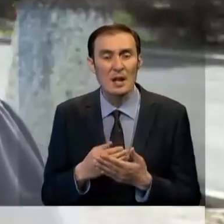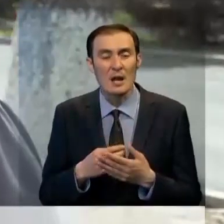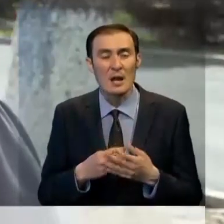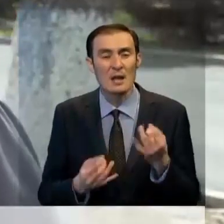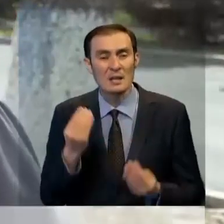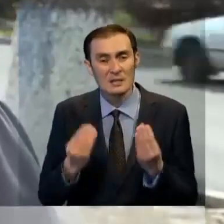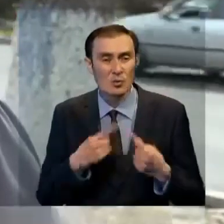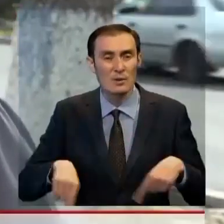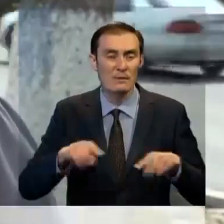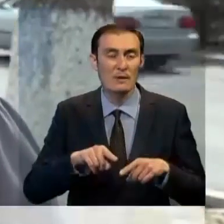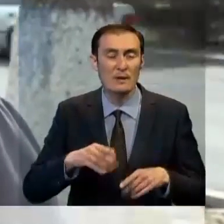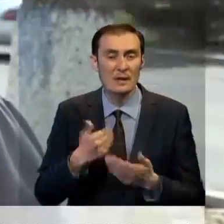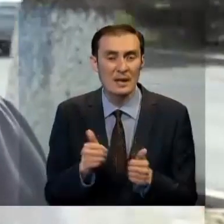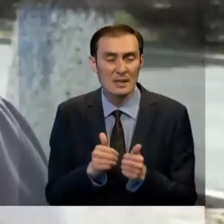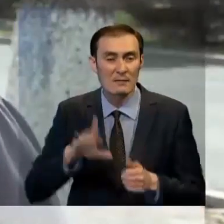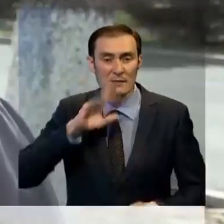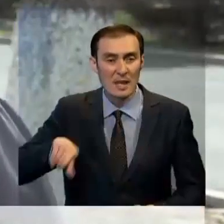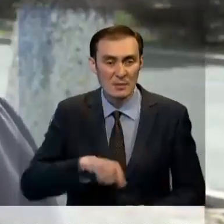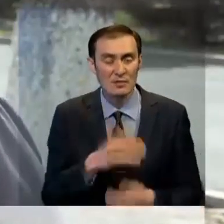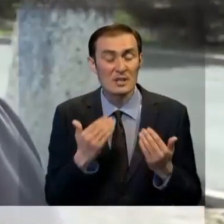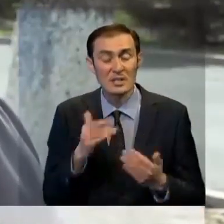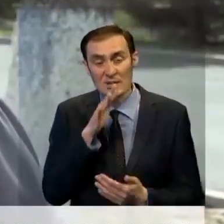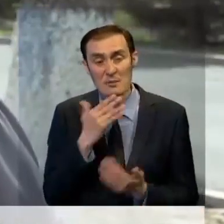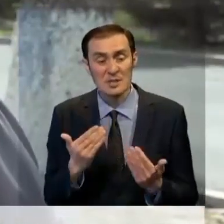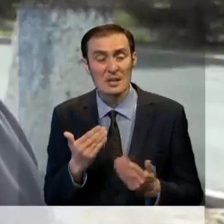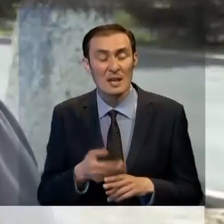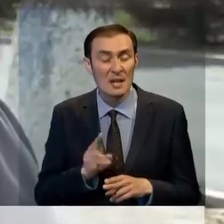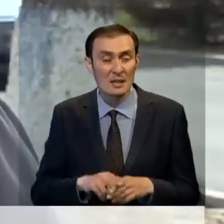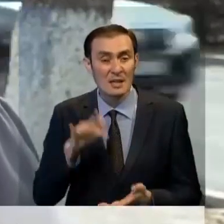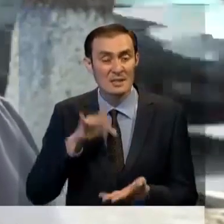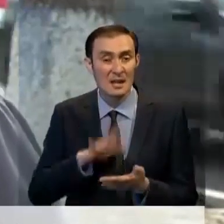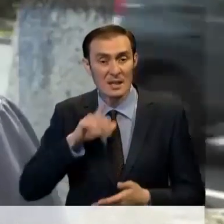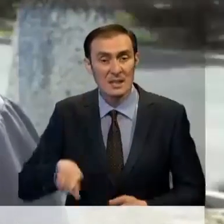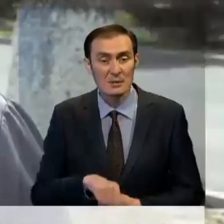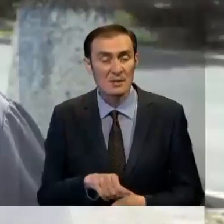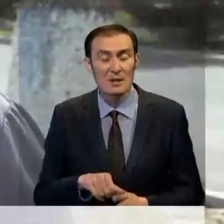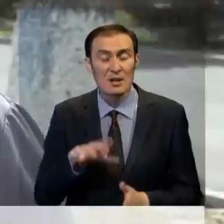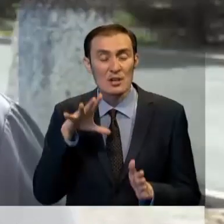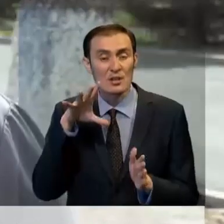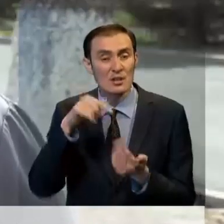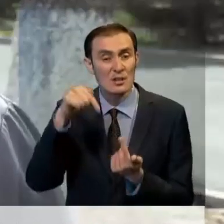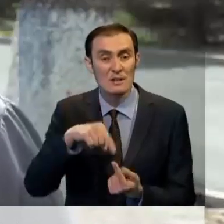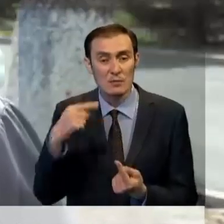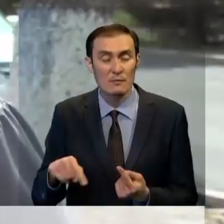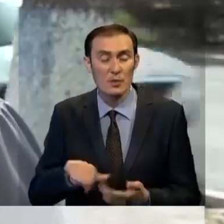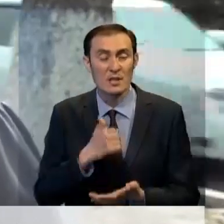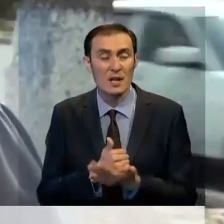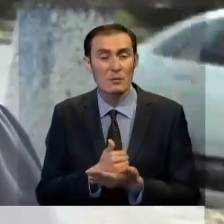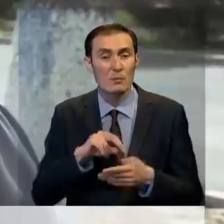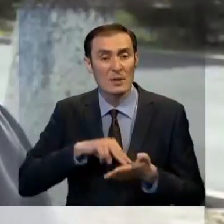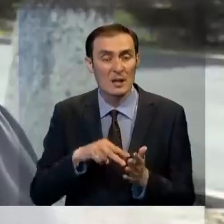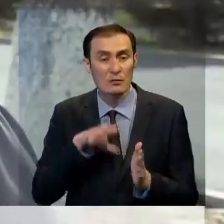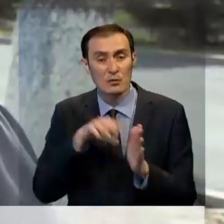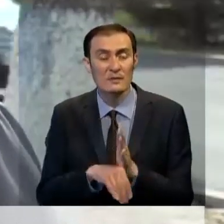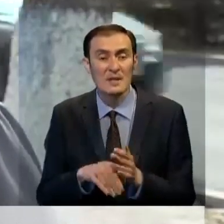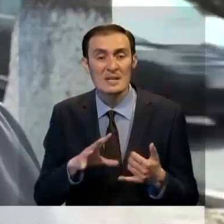на центральной набережной. В настоящее время данный вид деятельности на центральной набережной не предусмотрен. Согласно генеральному плану, набережная относится